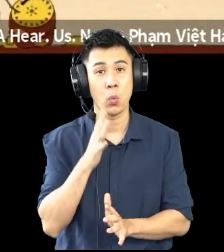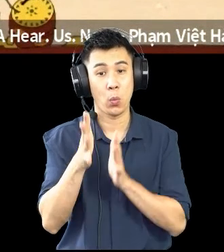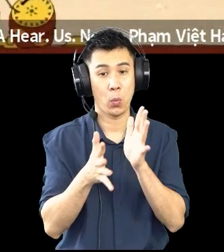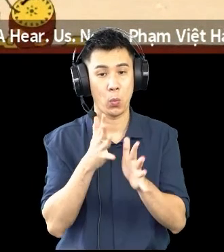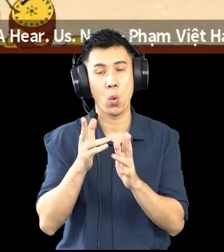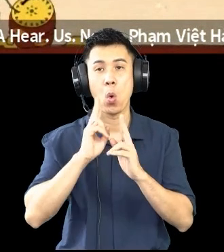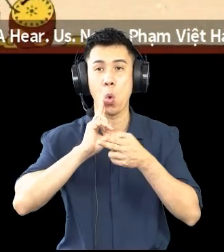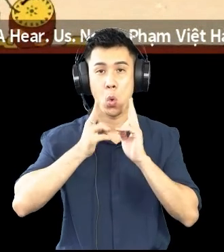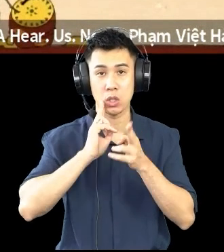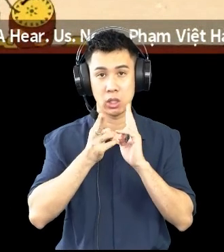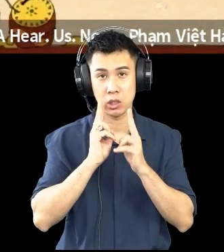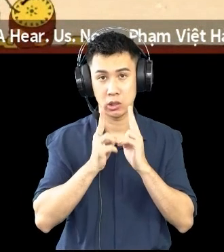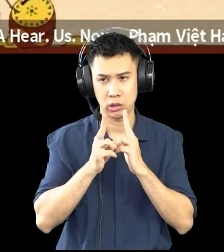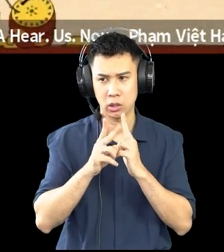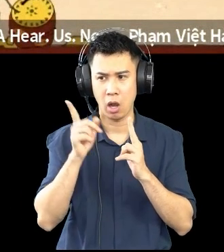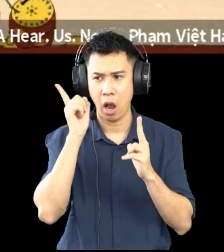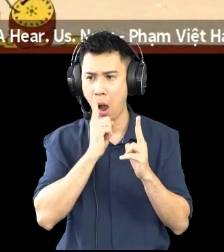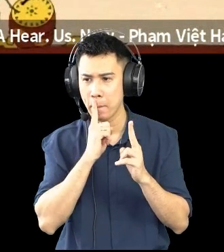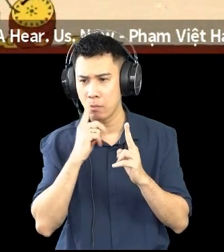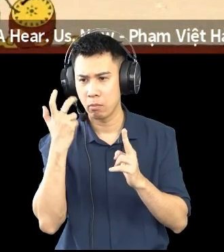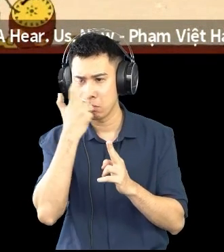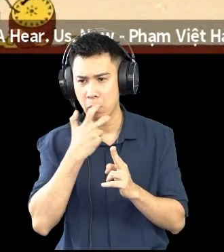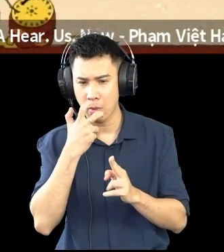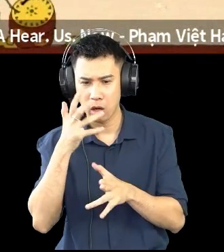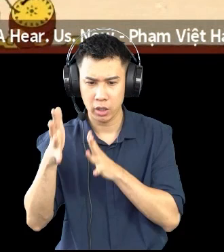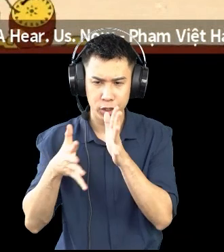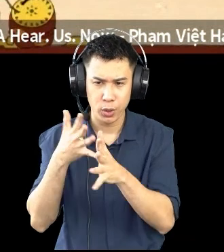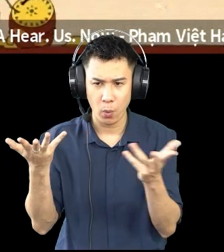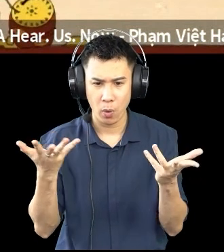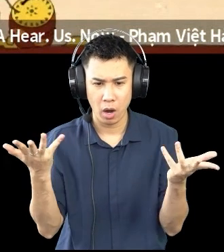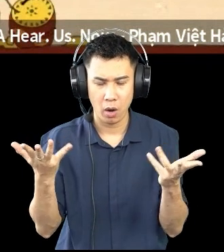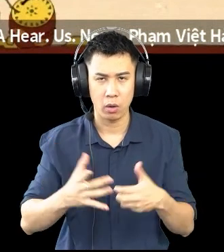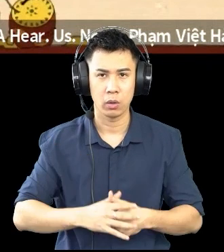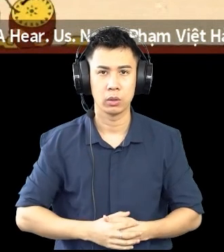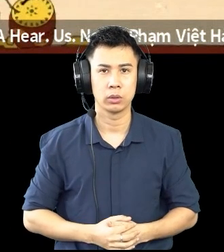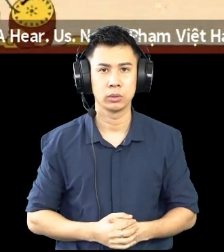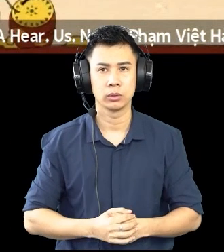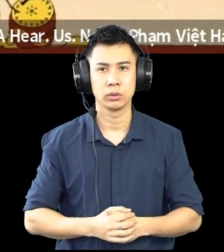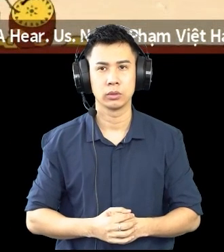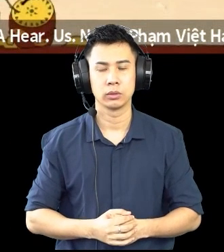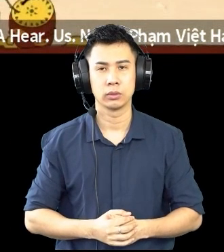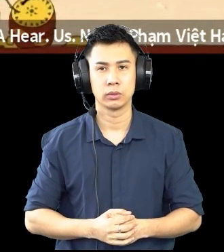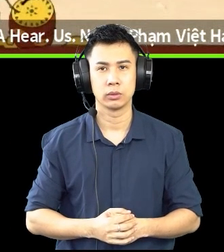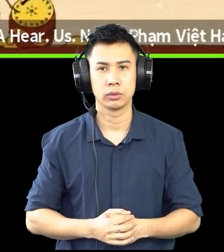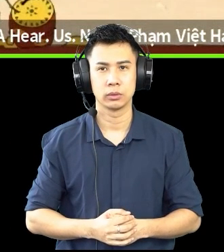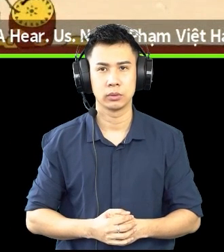mà các bạn sử dụng khi mà làm việc các bạn kiếm thính là ngôn ngữ nói hay ngôn ký hiệu được không ạ? Em có thể trả lời ngắn gọn.